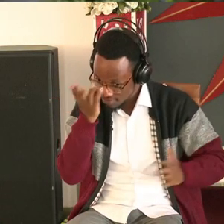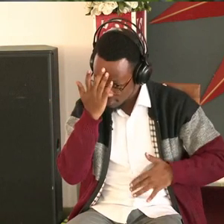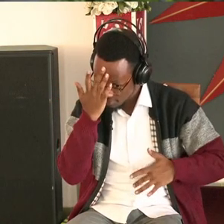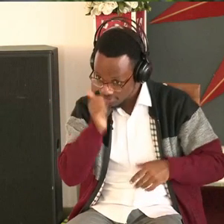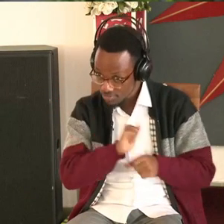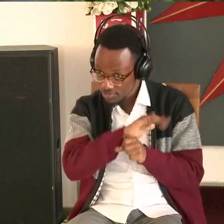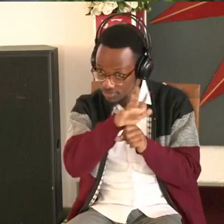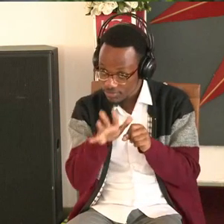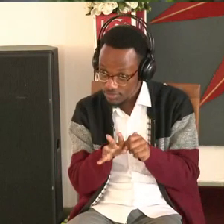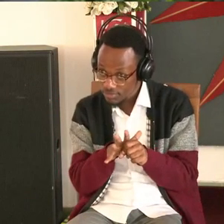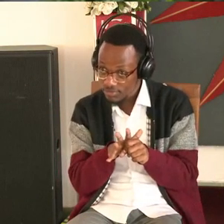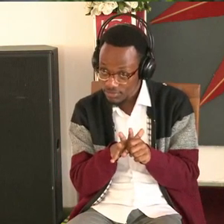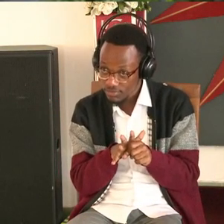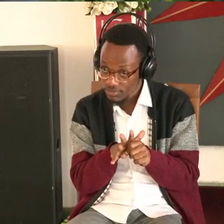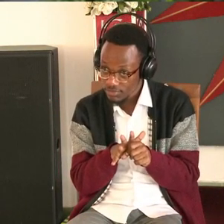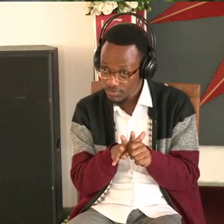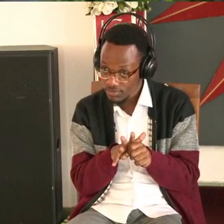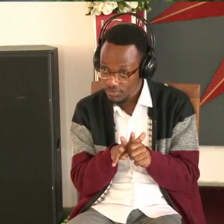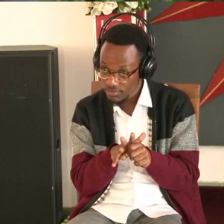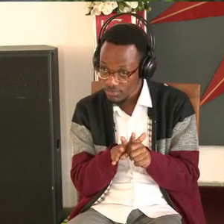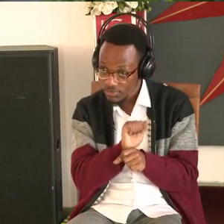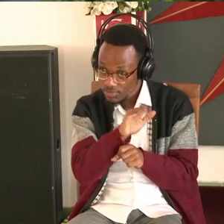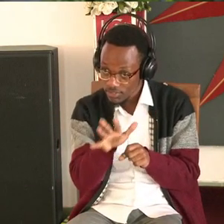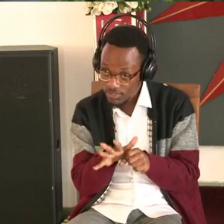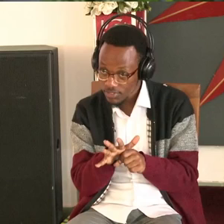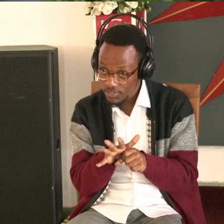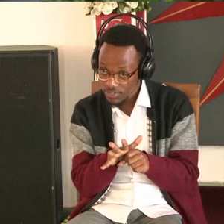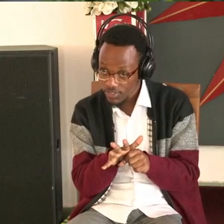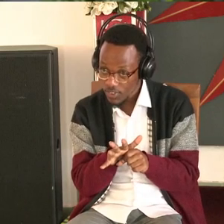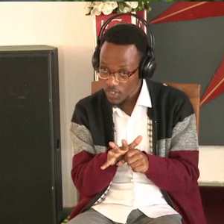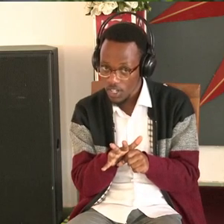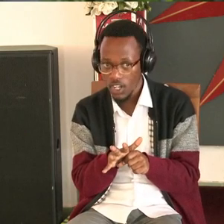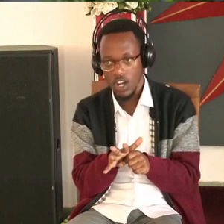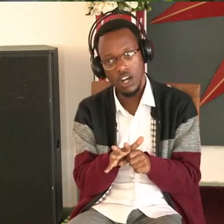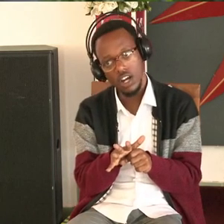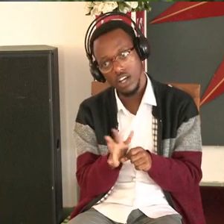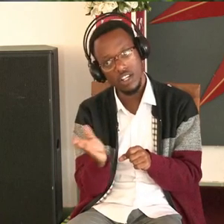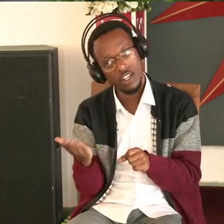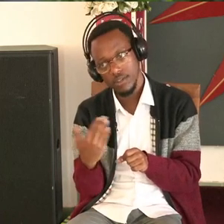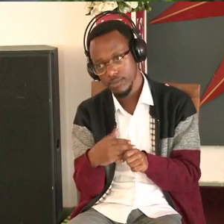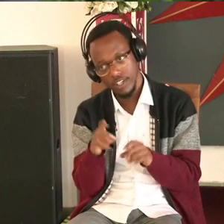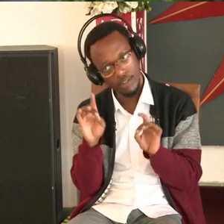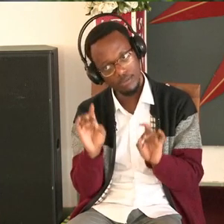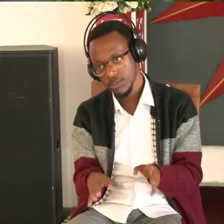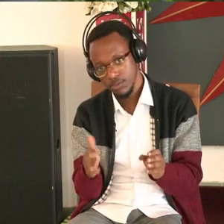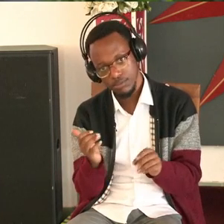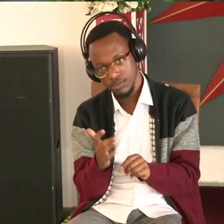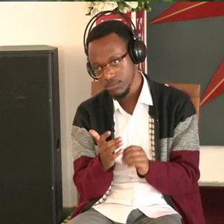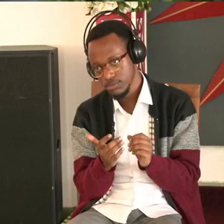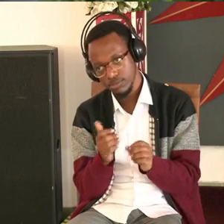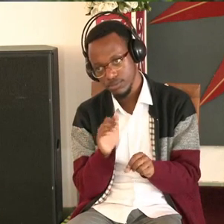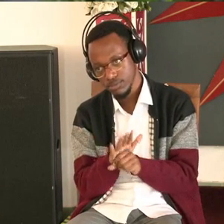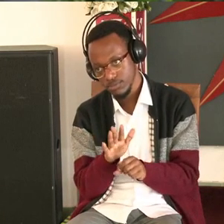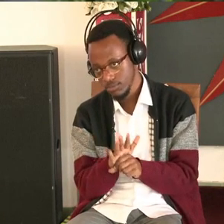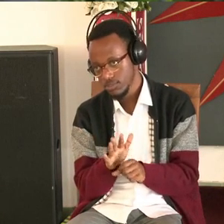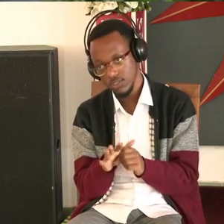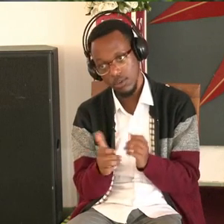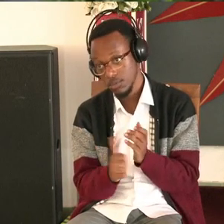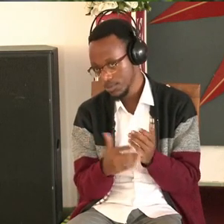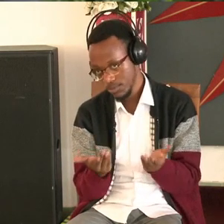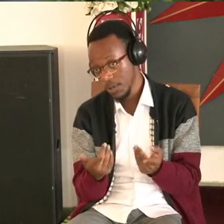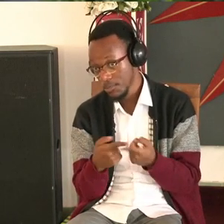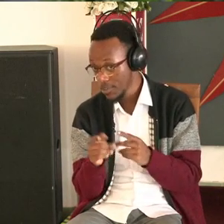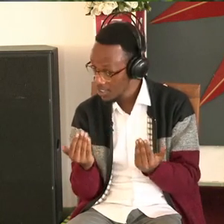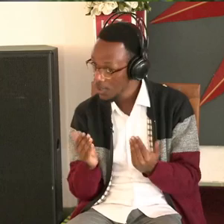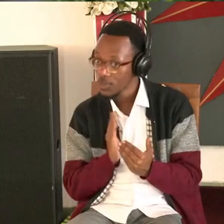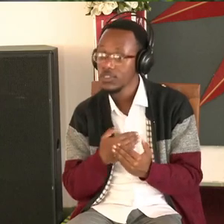pandémie a causé des dommages à beaucoup. Et nous sommes très reconnaissants au